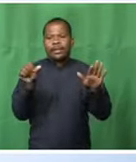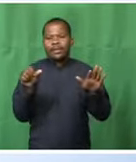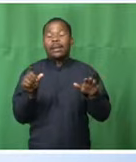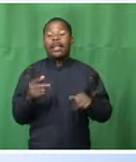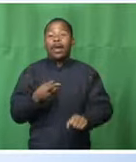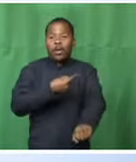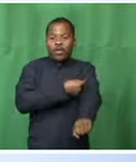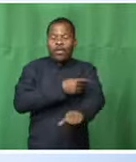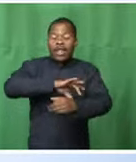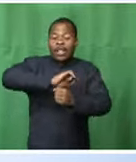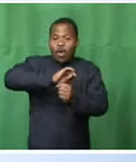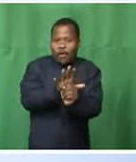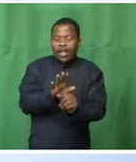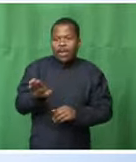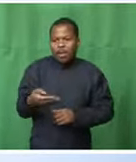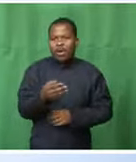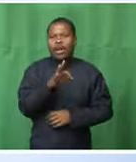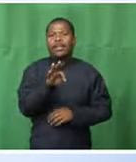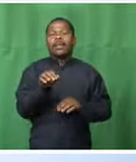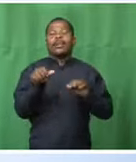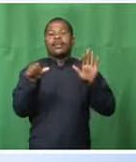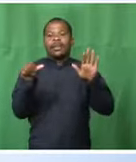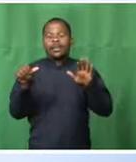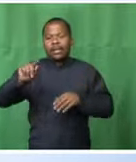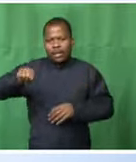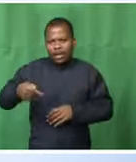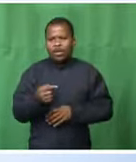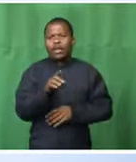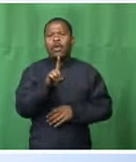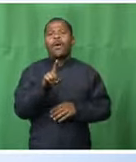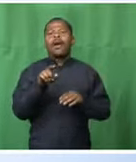1,416 lasebagome ngalokuphelele bangu